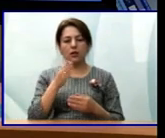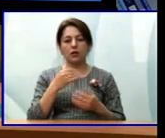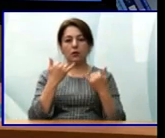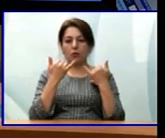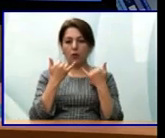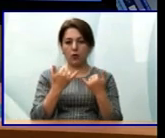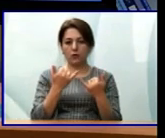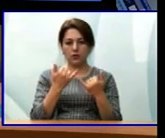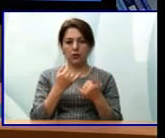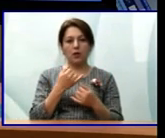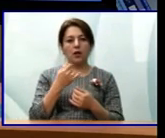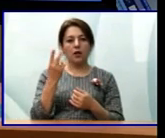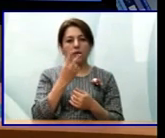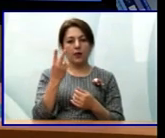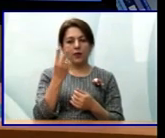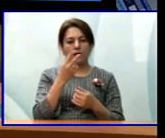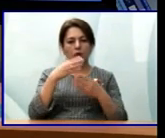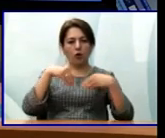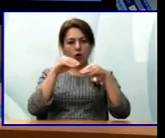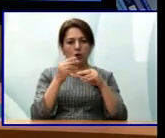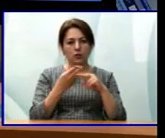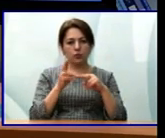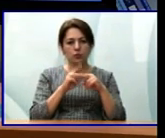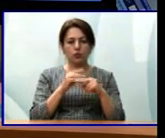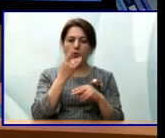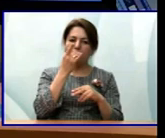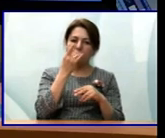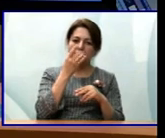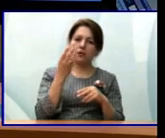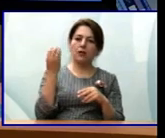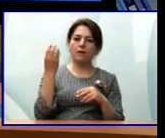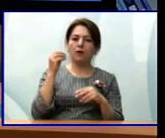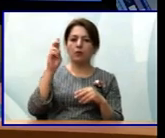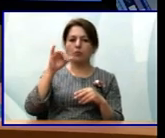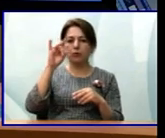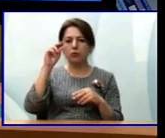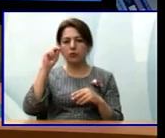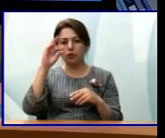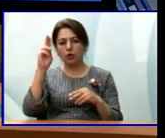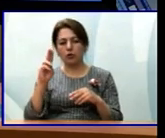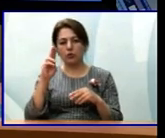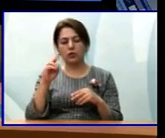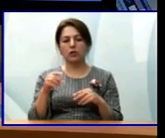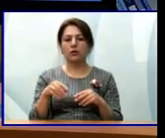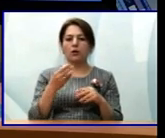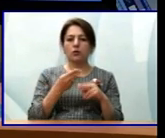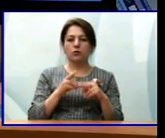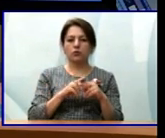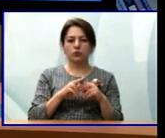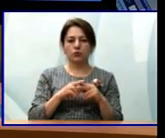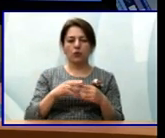endi ikkala oila uchun, ya'ni qovoqdoshlar va burchoqdoshlar uchun umumiy bo'lgan